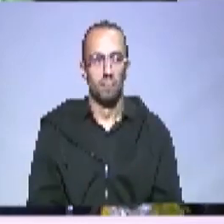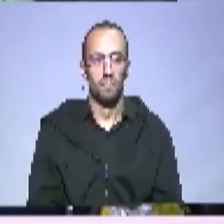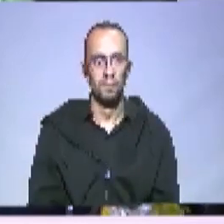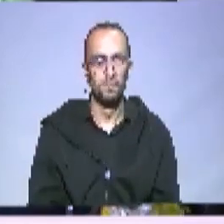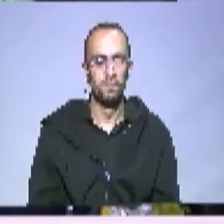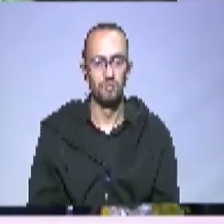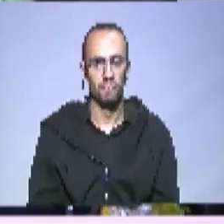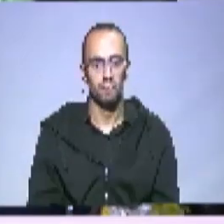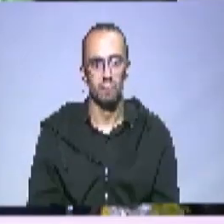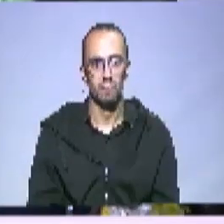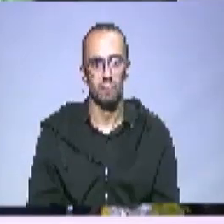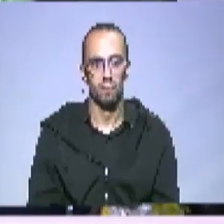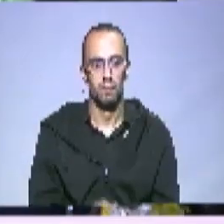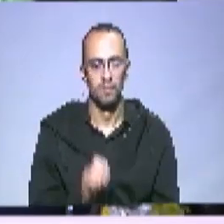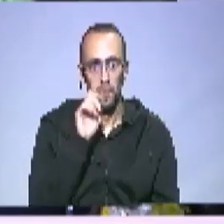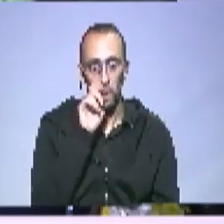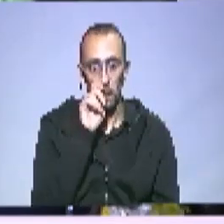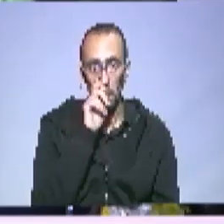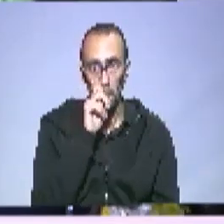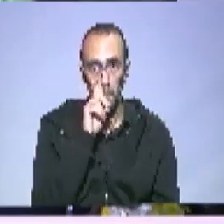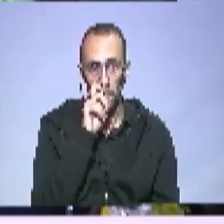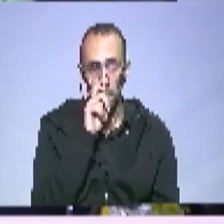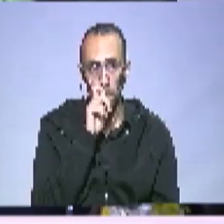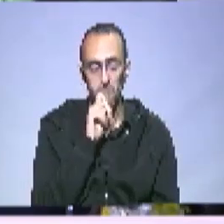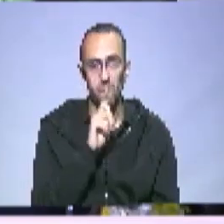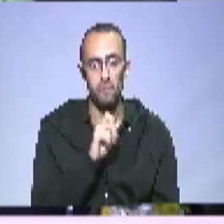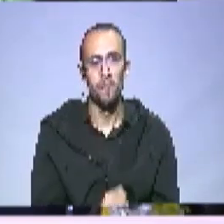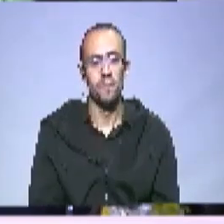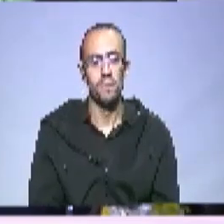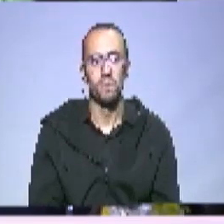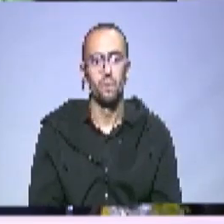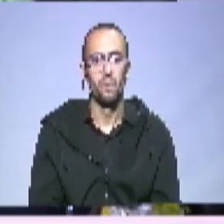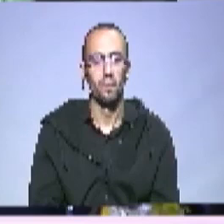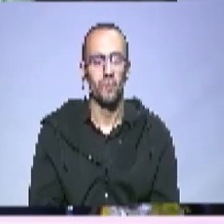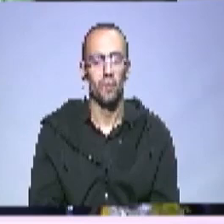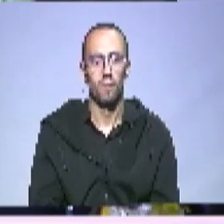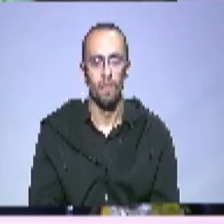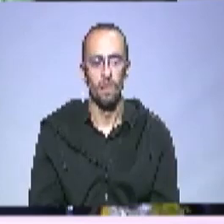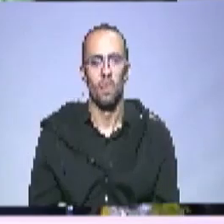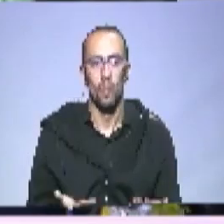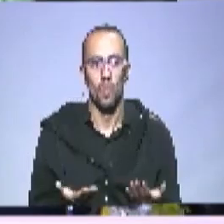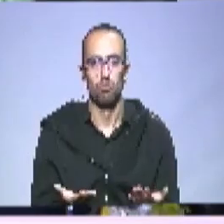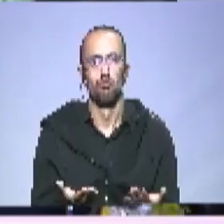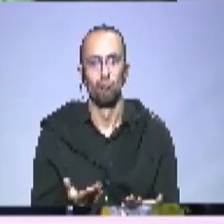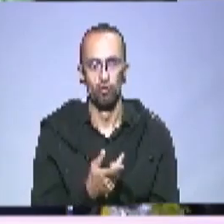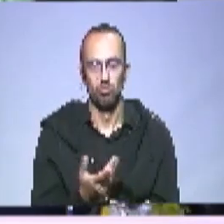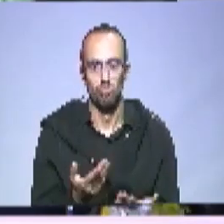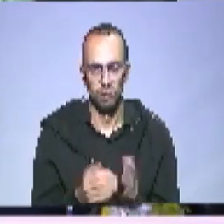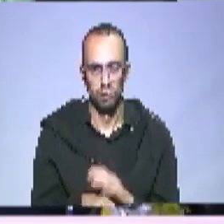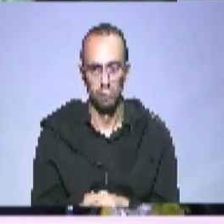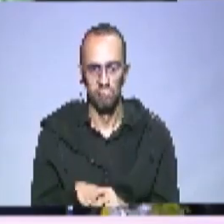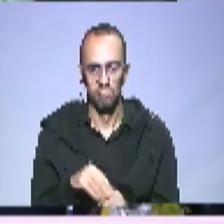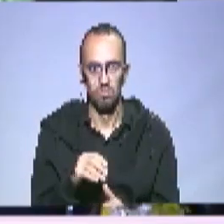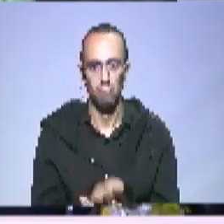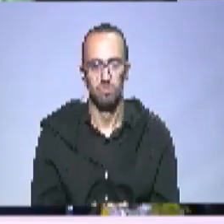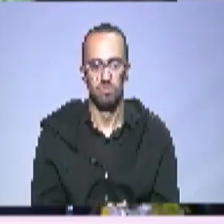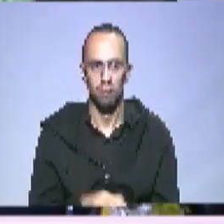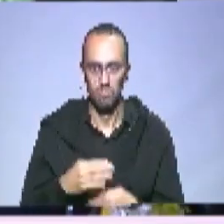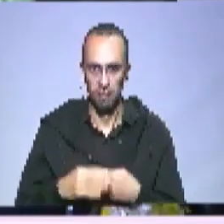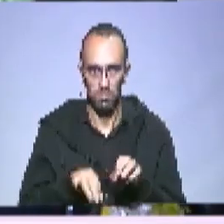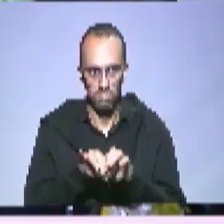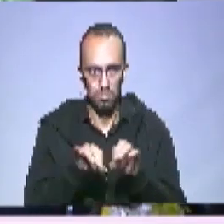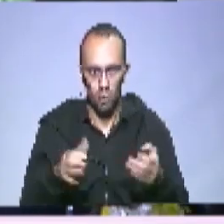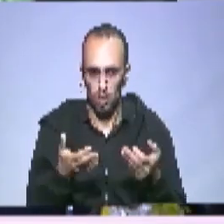هنجيب بقى الجلاش بتاعنا عشان دي هتاخد معانا شويه شغل كده ظريف. ماشي، لفه